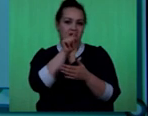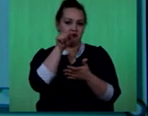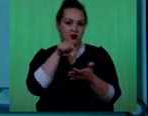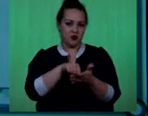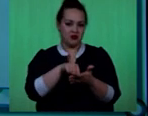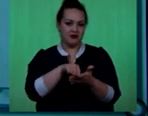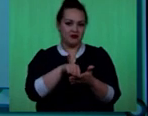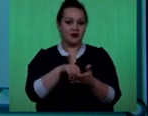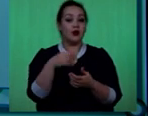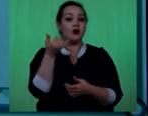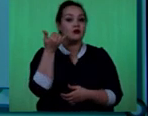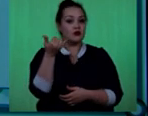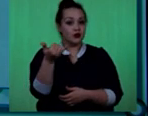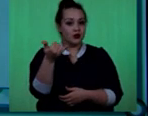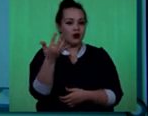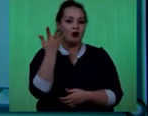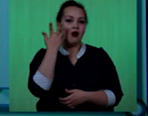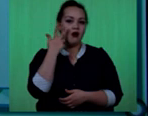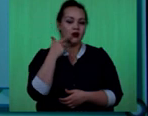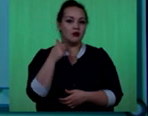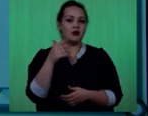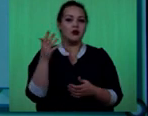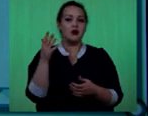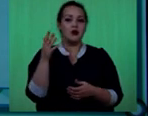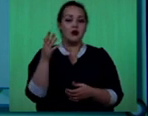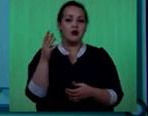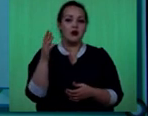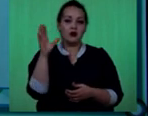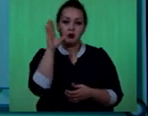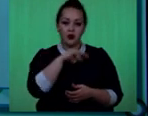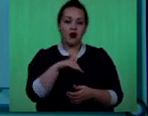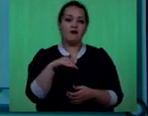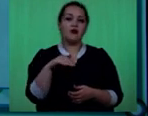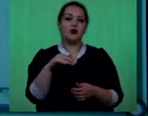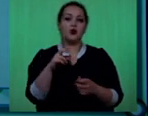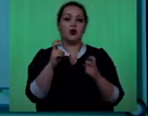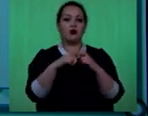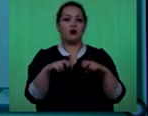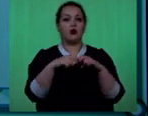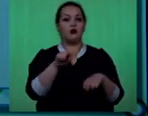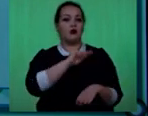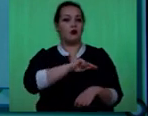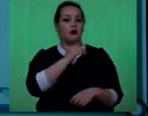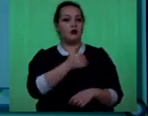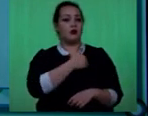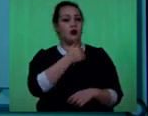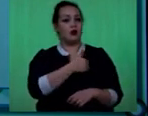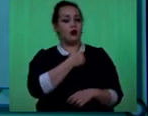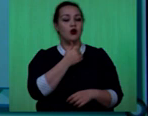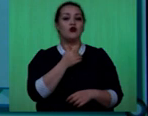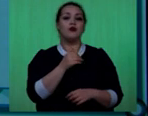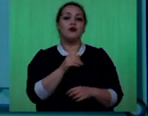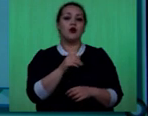а сейчас когда мы справились контрольной работой я хочу вам сказать чтобы вы отправили свои